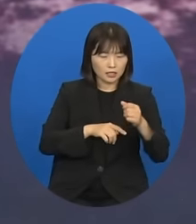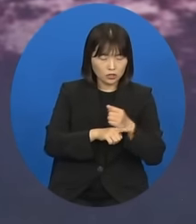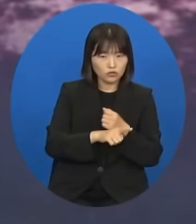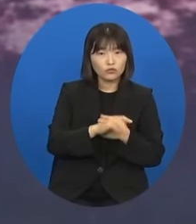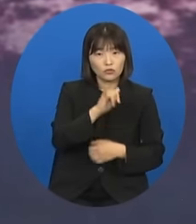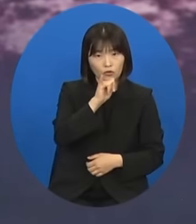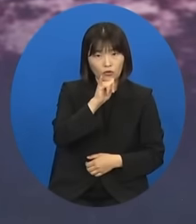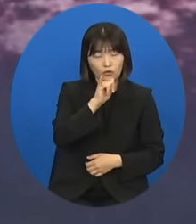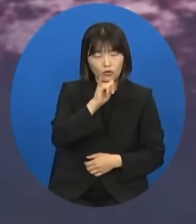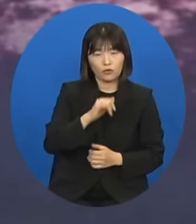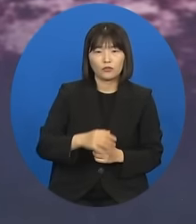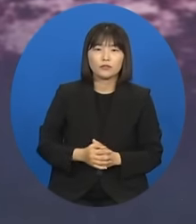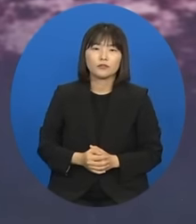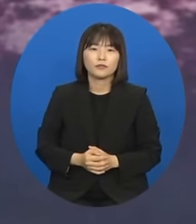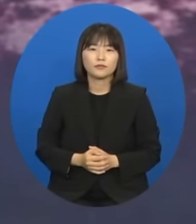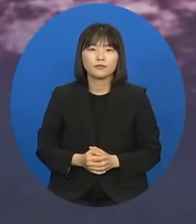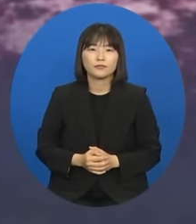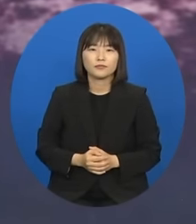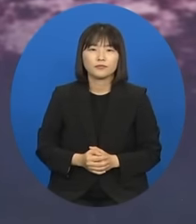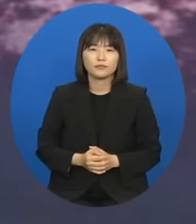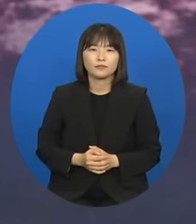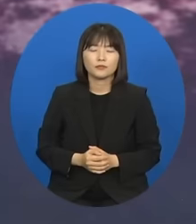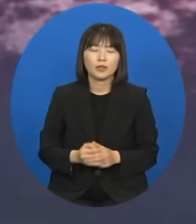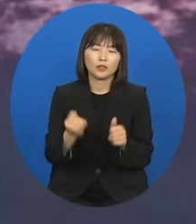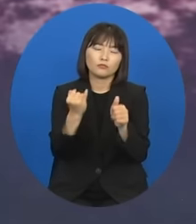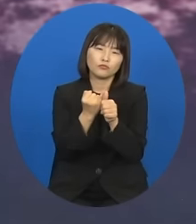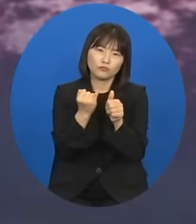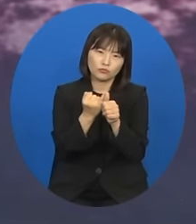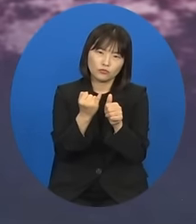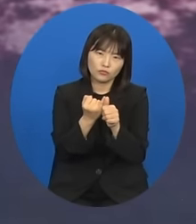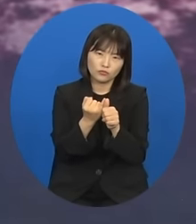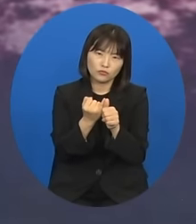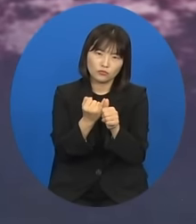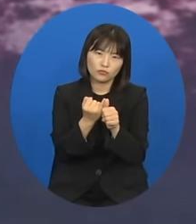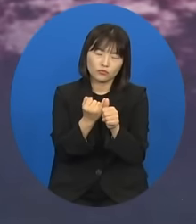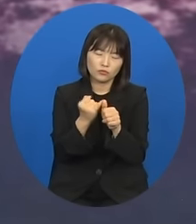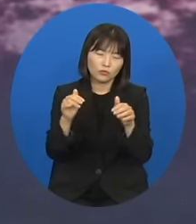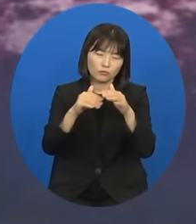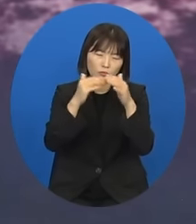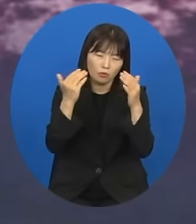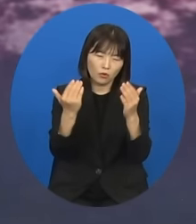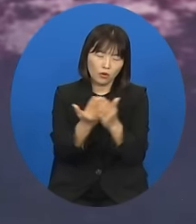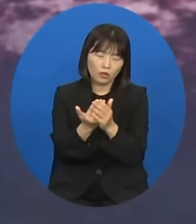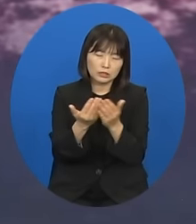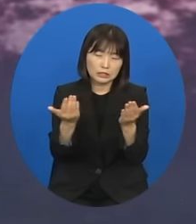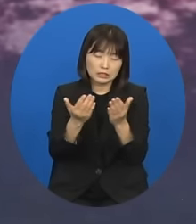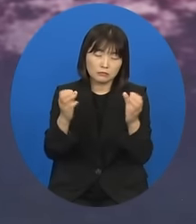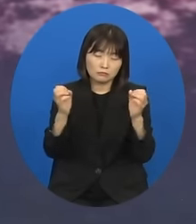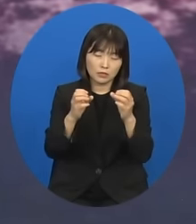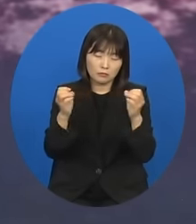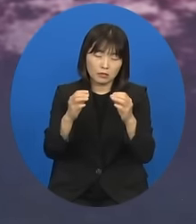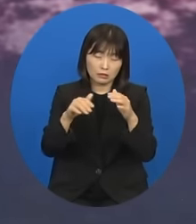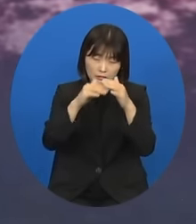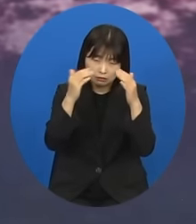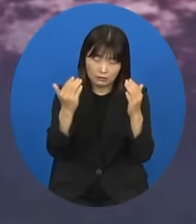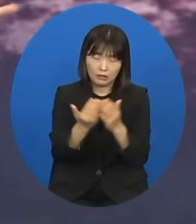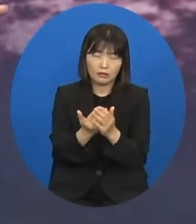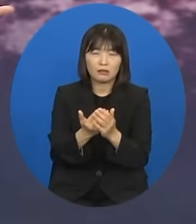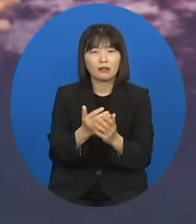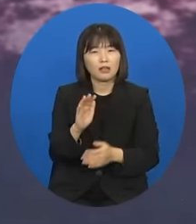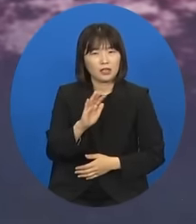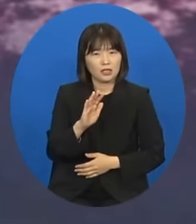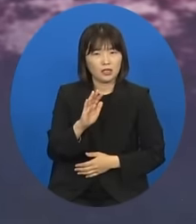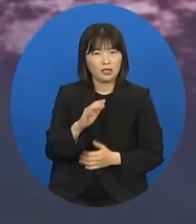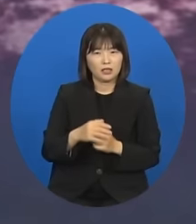있어요 여러분 부부 사이에 물론 어떤 모든 일을 다 말하고 그러진 않습니다 또한 부부 사이가 좋지 않으면